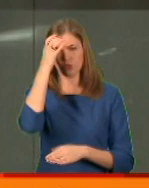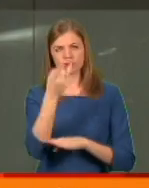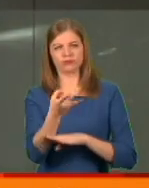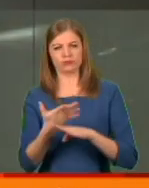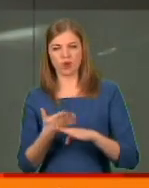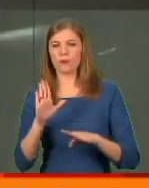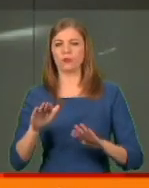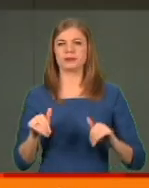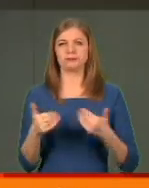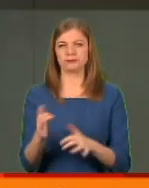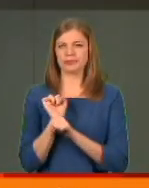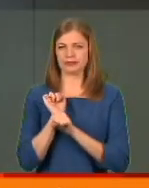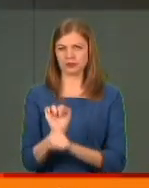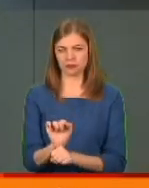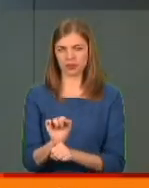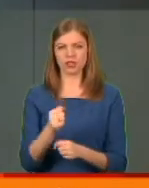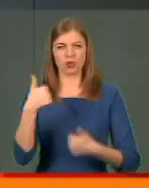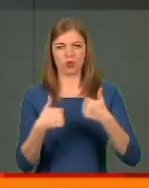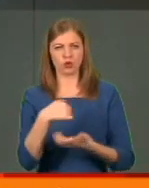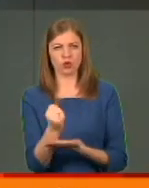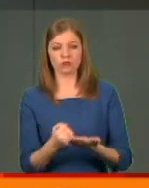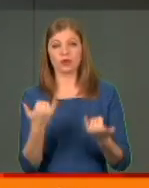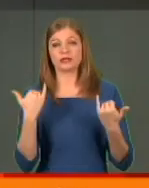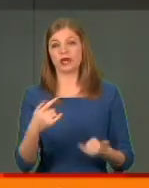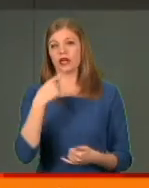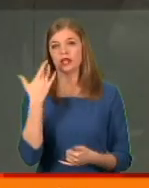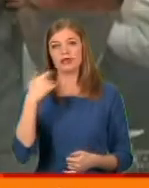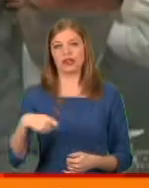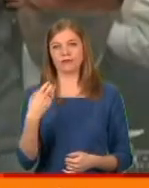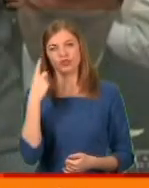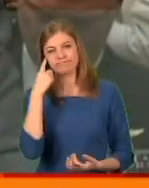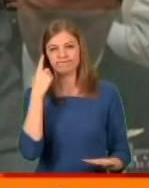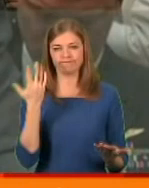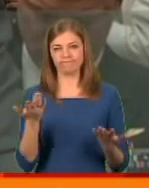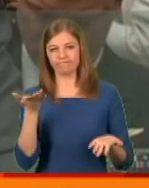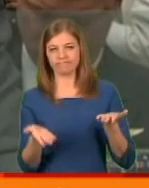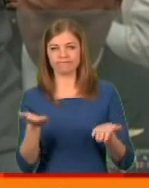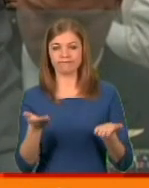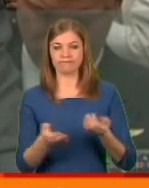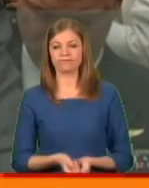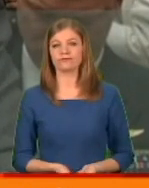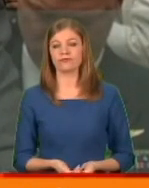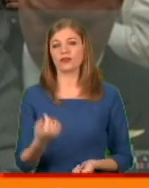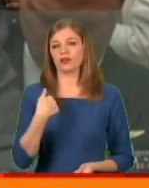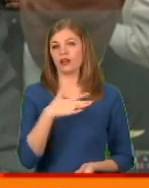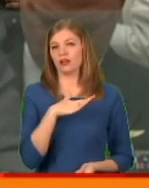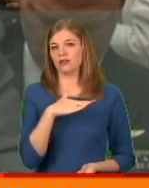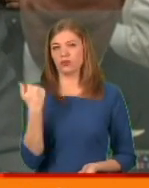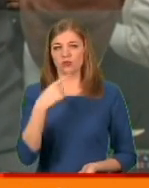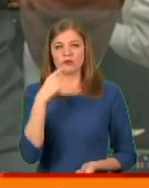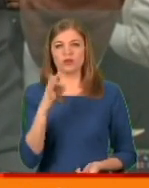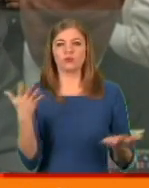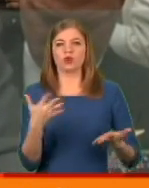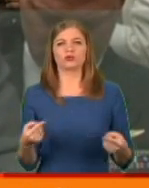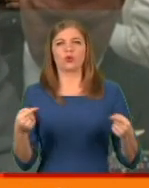потім пропонував спинити гонитву озброєнь. Нині, кажуть, Трамп ще в роздумах. Я не хочу говорити про